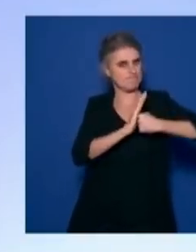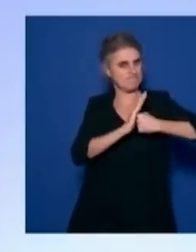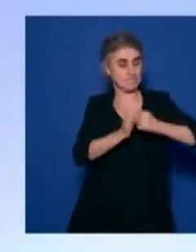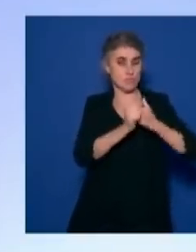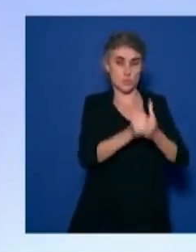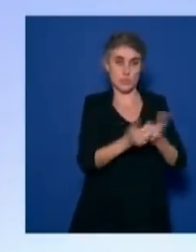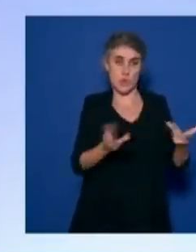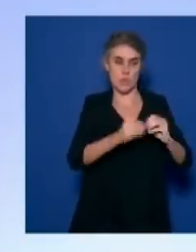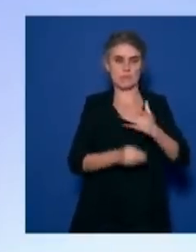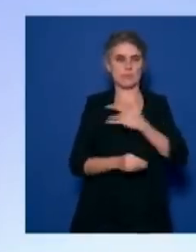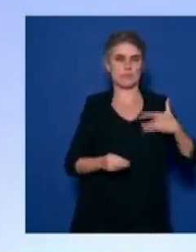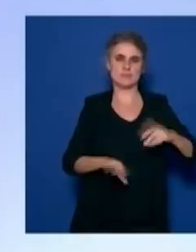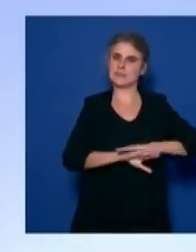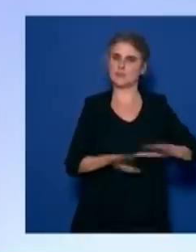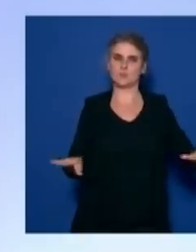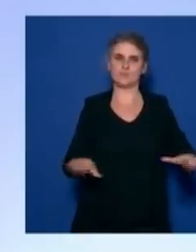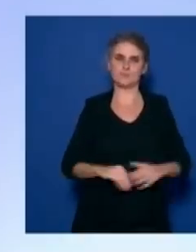de santé